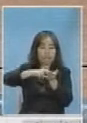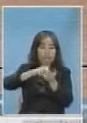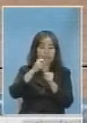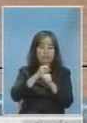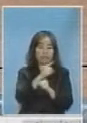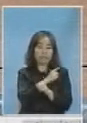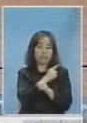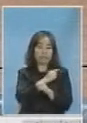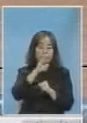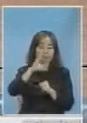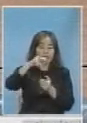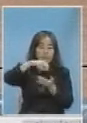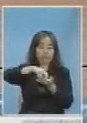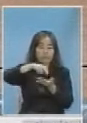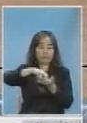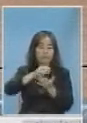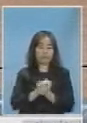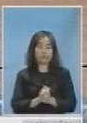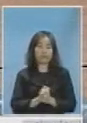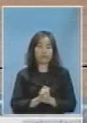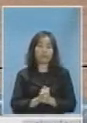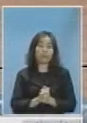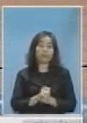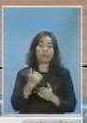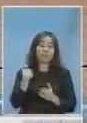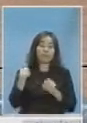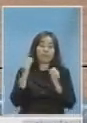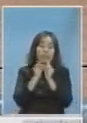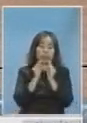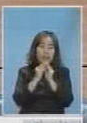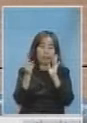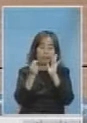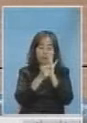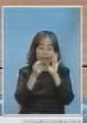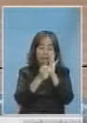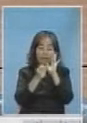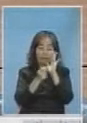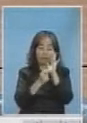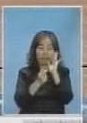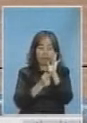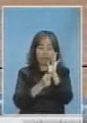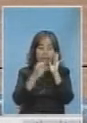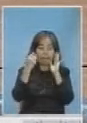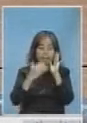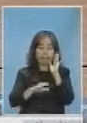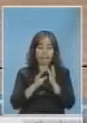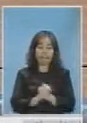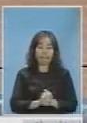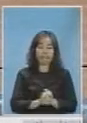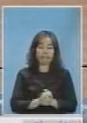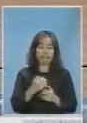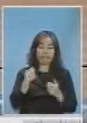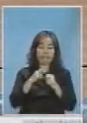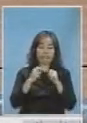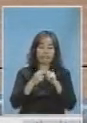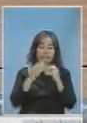ชการของส่วนราชการที่สำนักงานกพร.ได้บัญญัติเป็นตัวชี้วัดไว้เนี่ยนะครับไม่มีในเรื่องของ